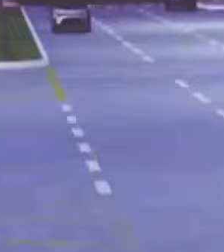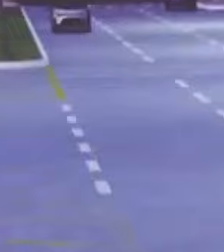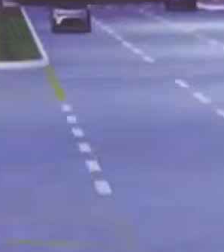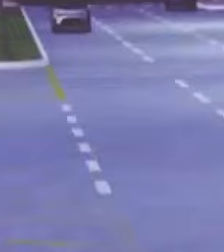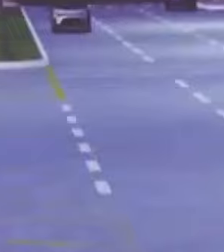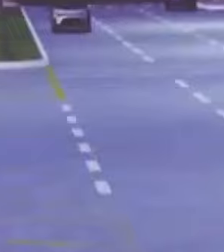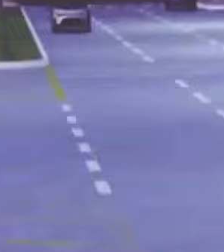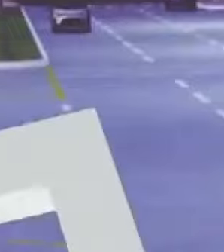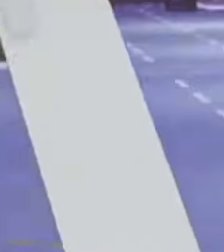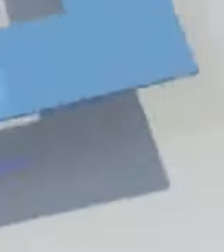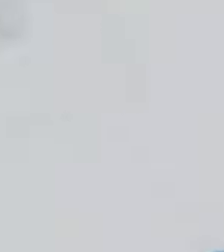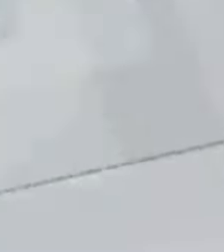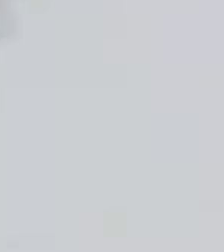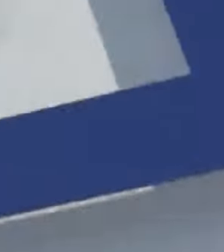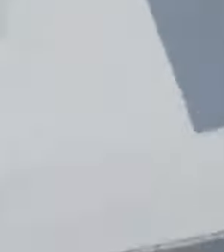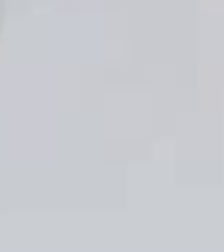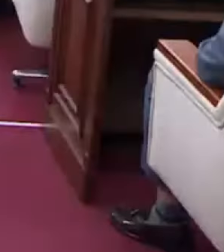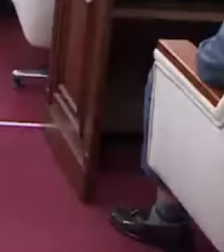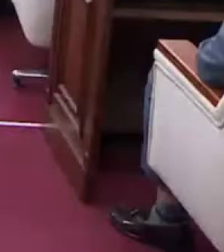논란입니다.